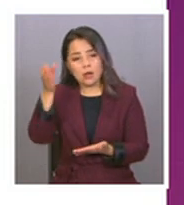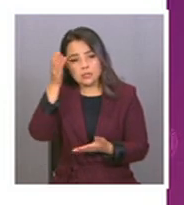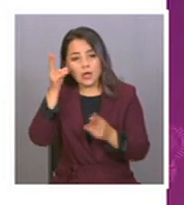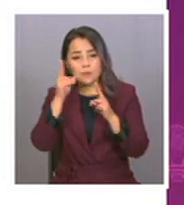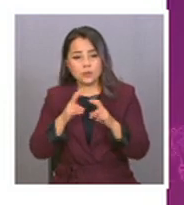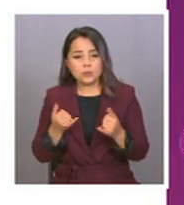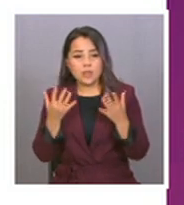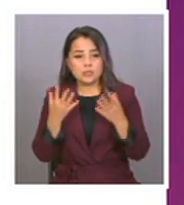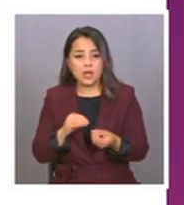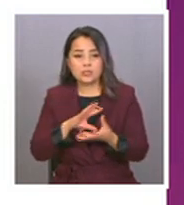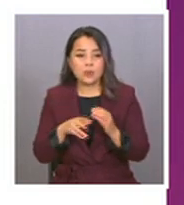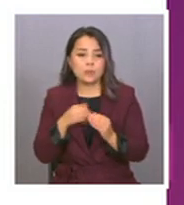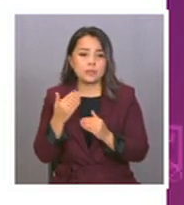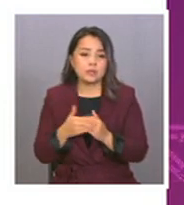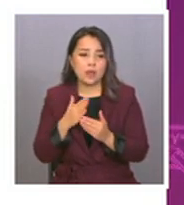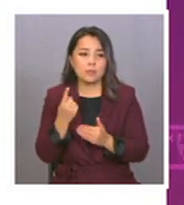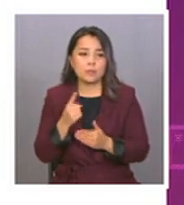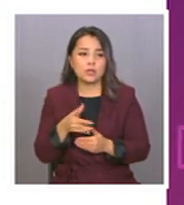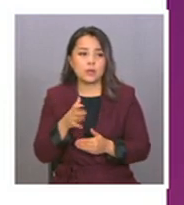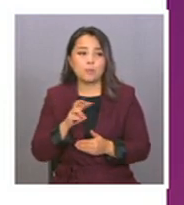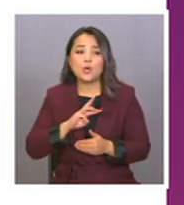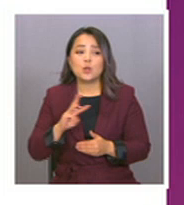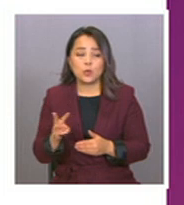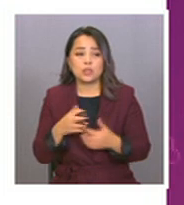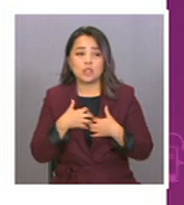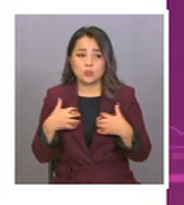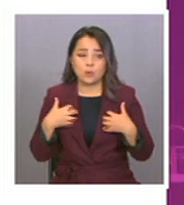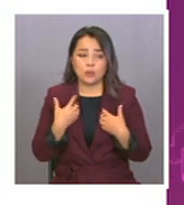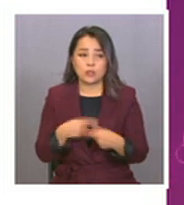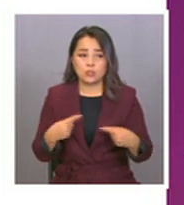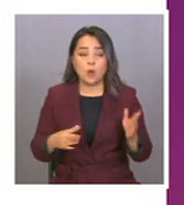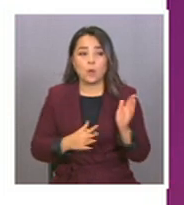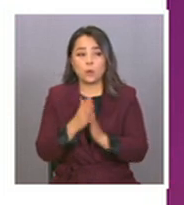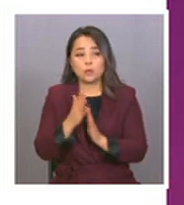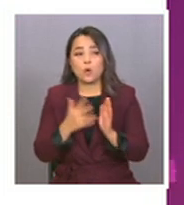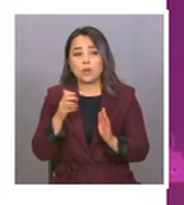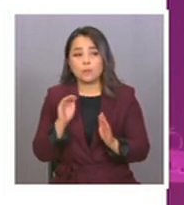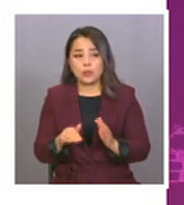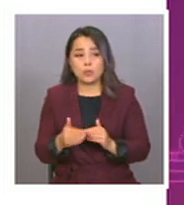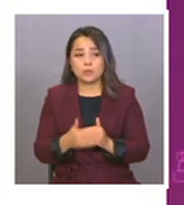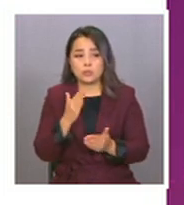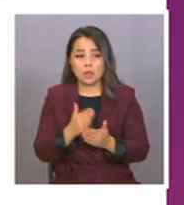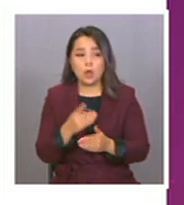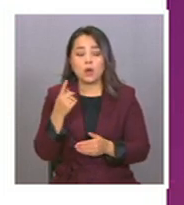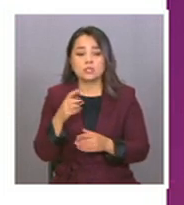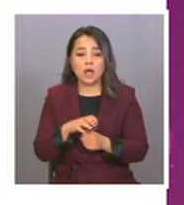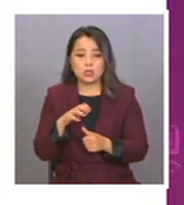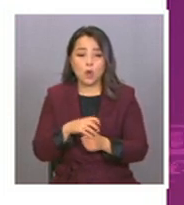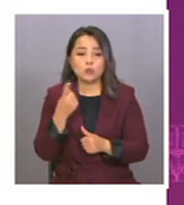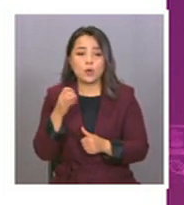таңда шамамен 1,5 миллион жануар түрі, өсімдіктердің 300 мыңдай түрі, ал саңырауқұлақтардың 100 мыңдай түрі, және